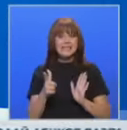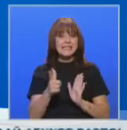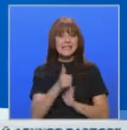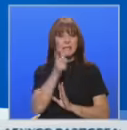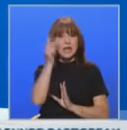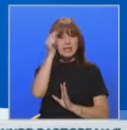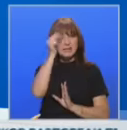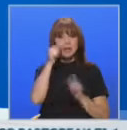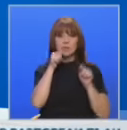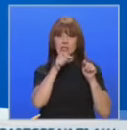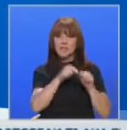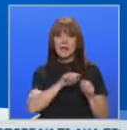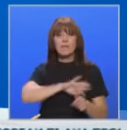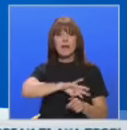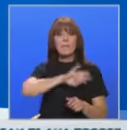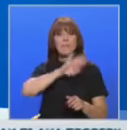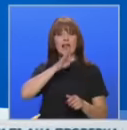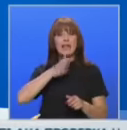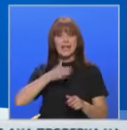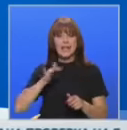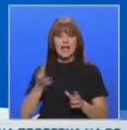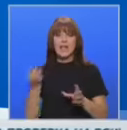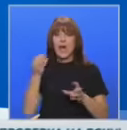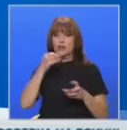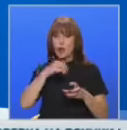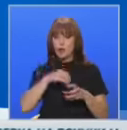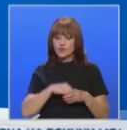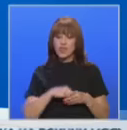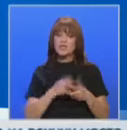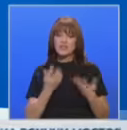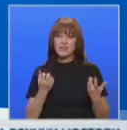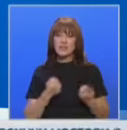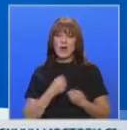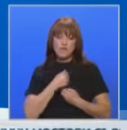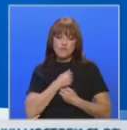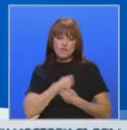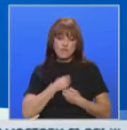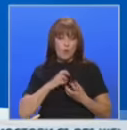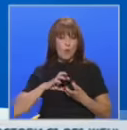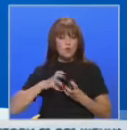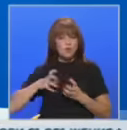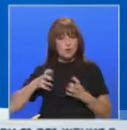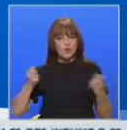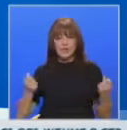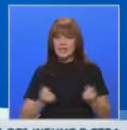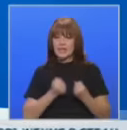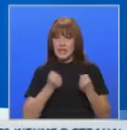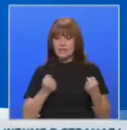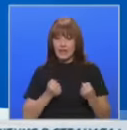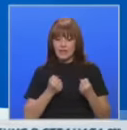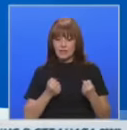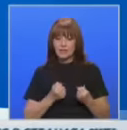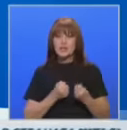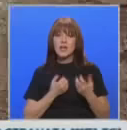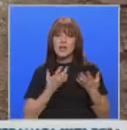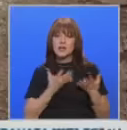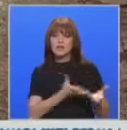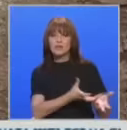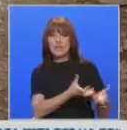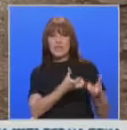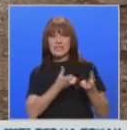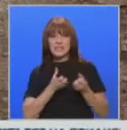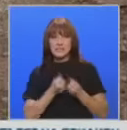място в планината Тавър, за да участват в сложната операция по изваждането на Марк Дики, чието състояние е доста